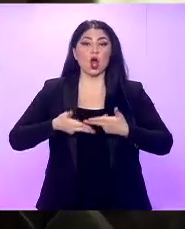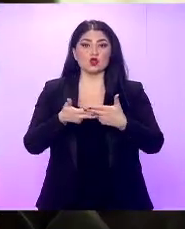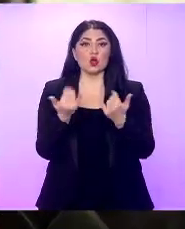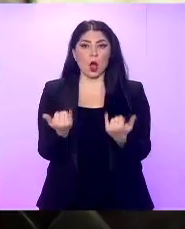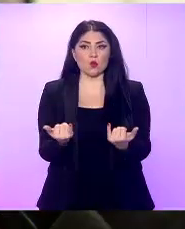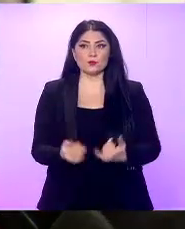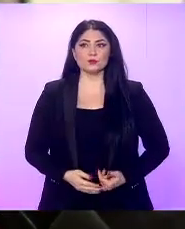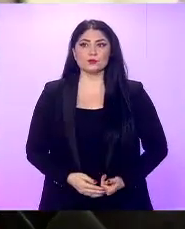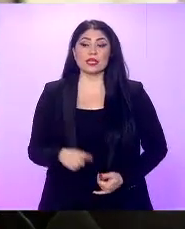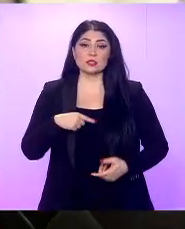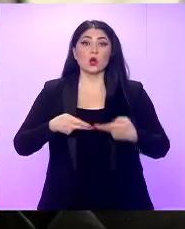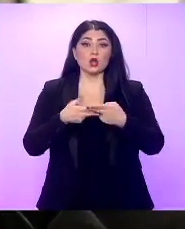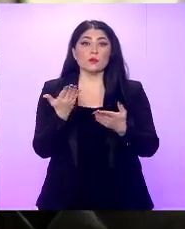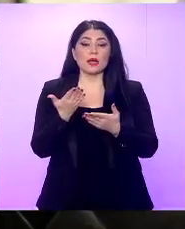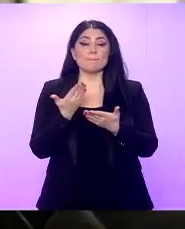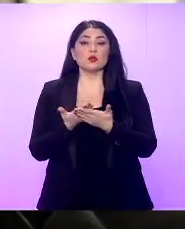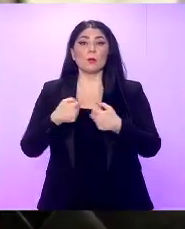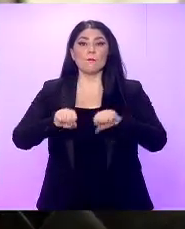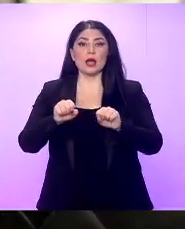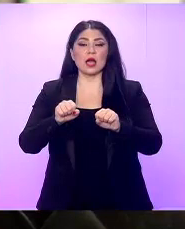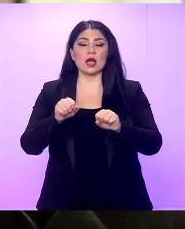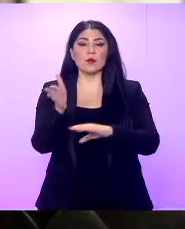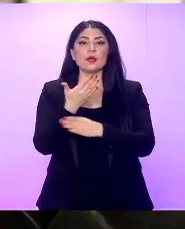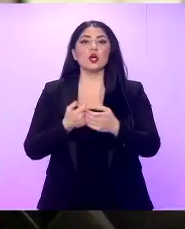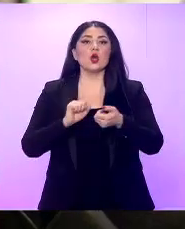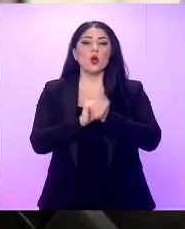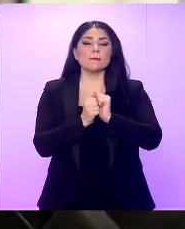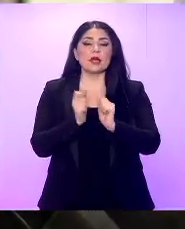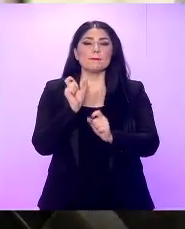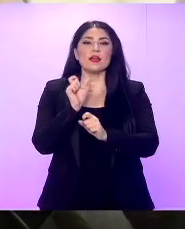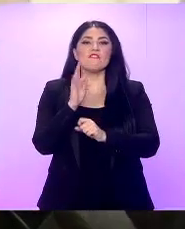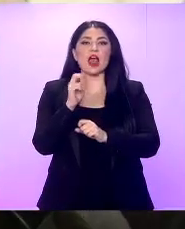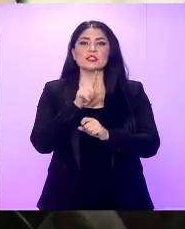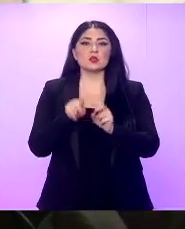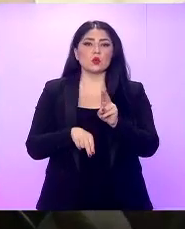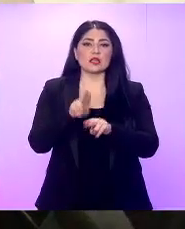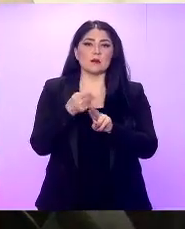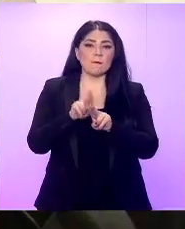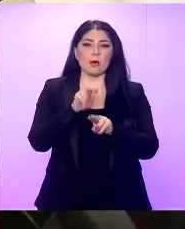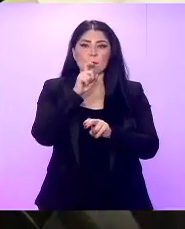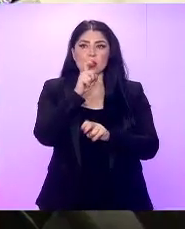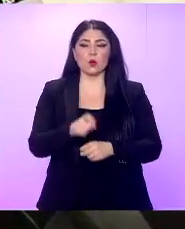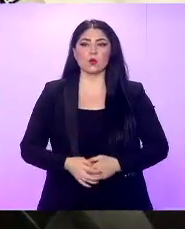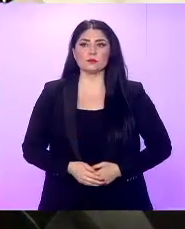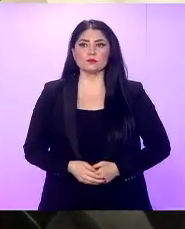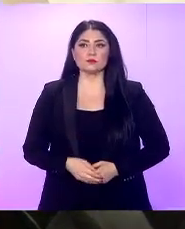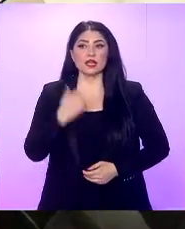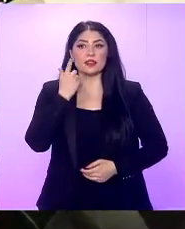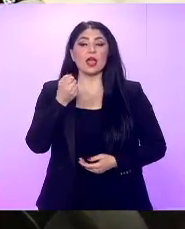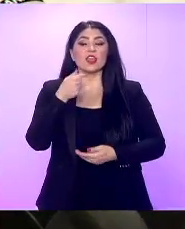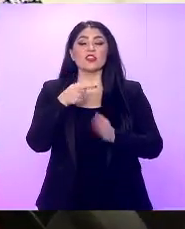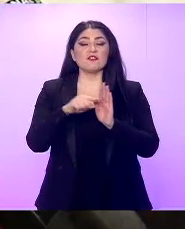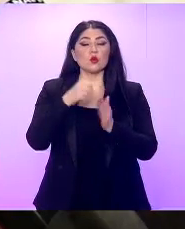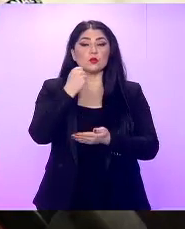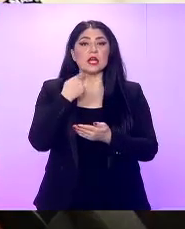moment și ăsta este un ajutor pe care l-am dat băncii naționale în lupta cu inflația. Atât timp cât vei menține deficitul bugetar sub control, alte presiuni nu